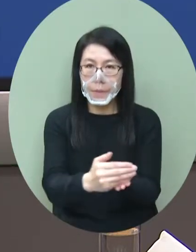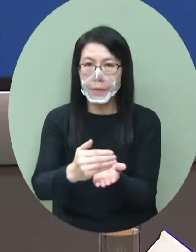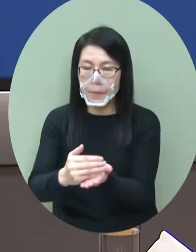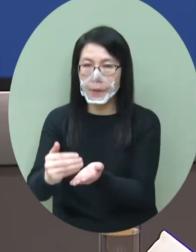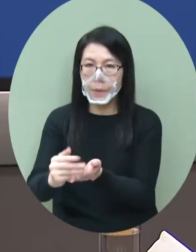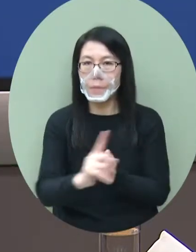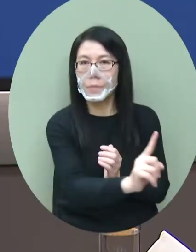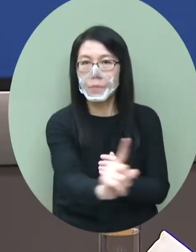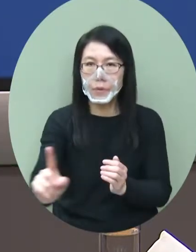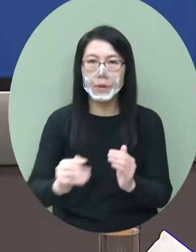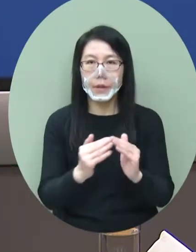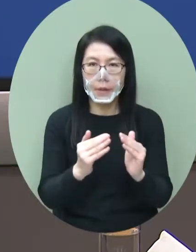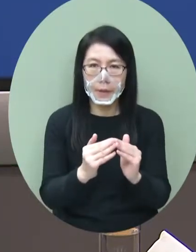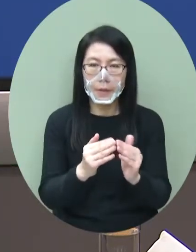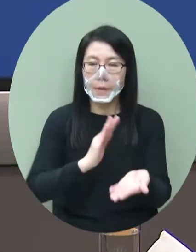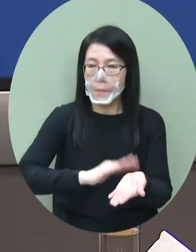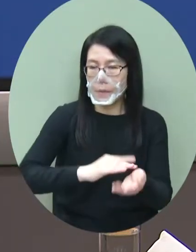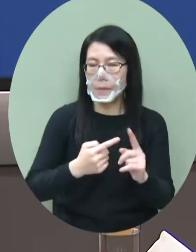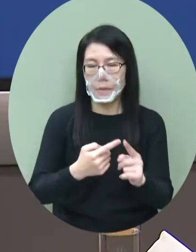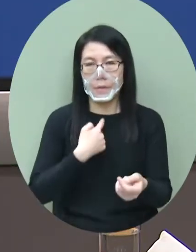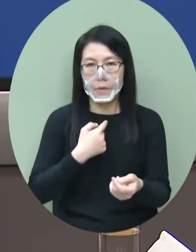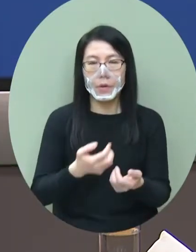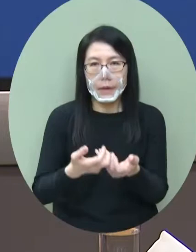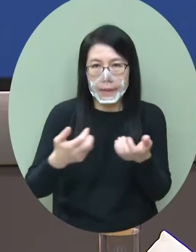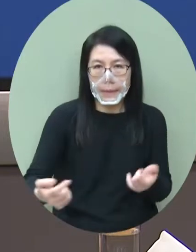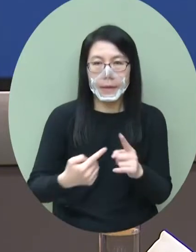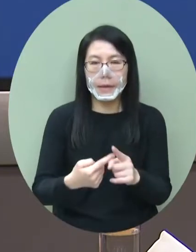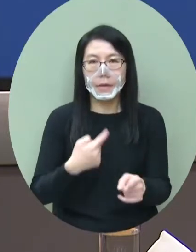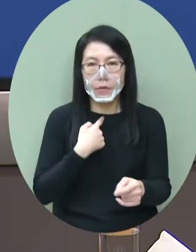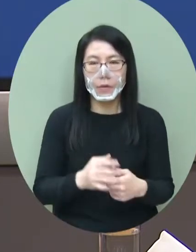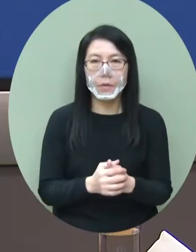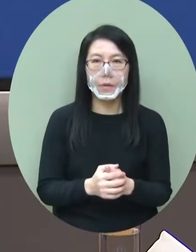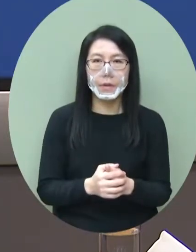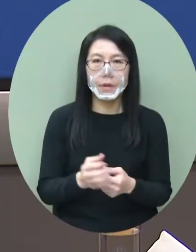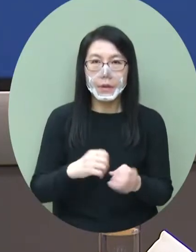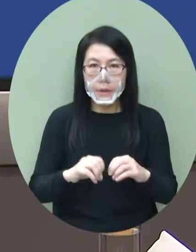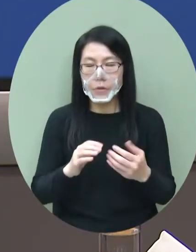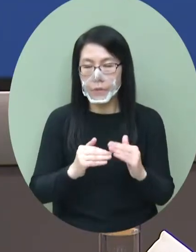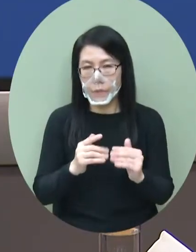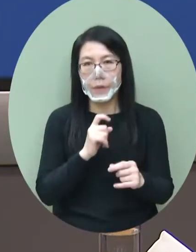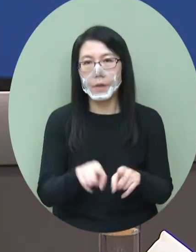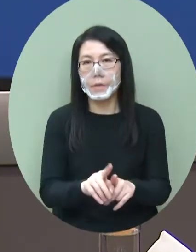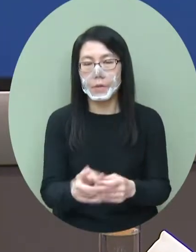些物资给每一个家庭，每一个需要隔离的这香港人。